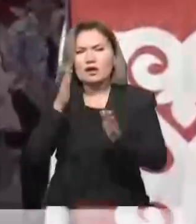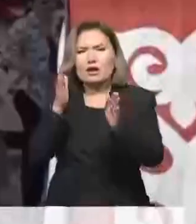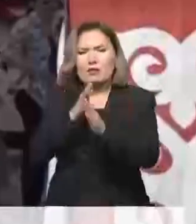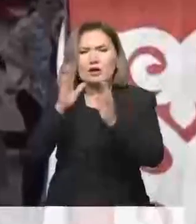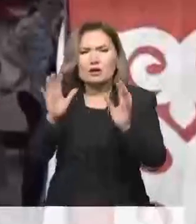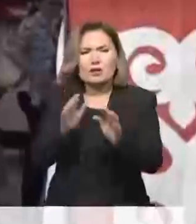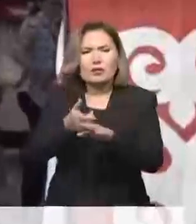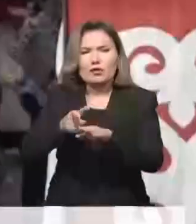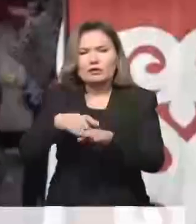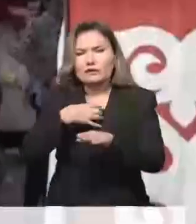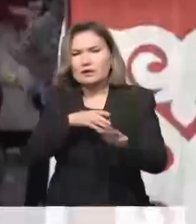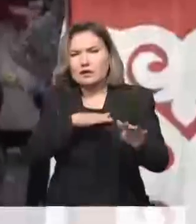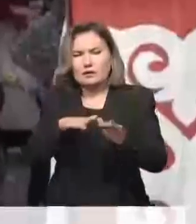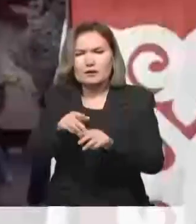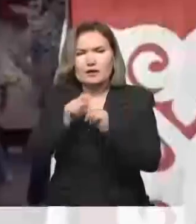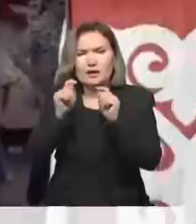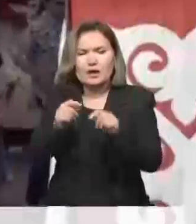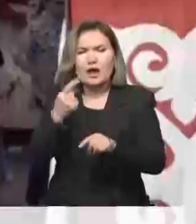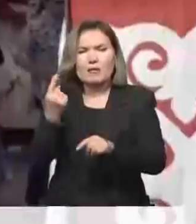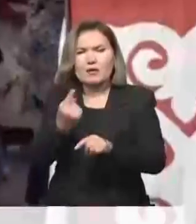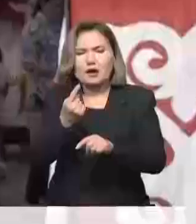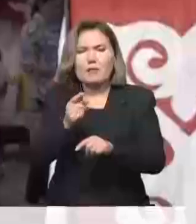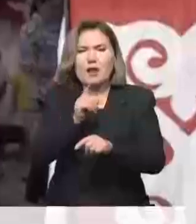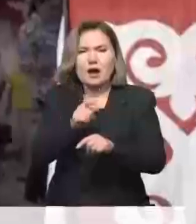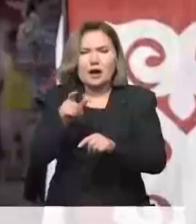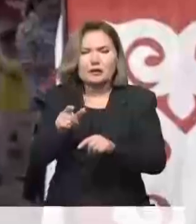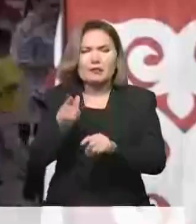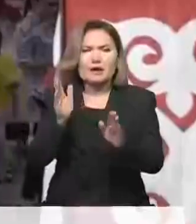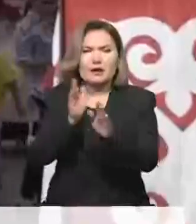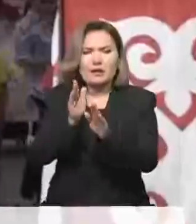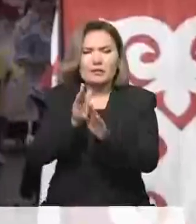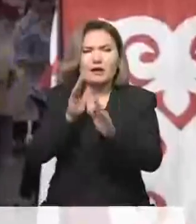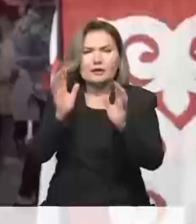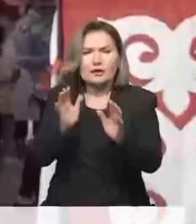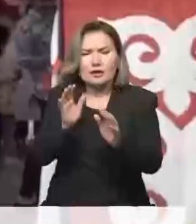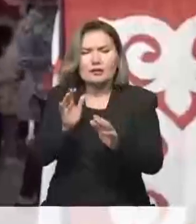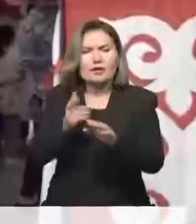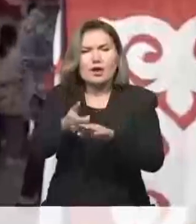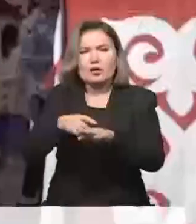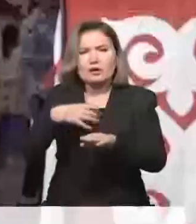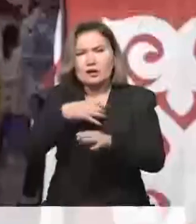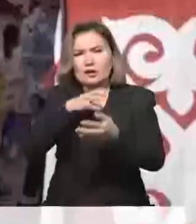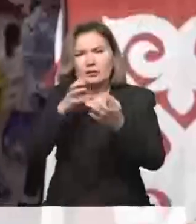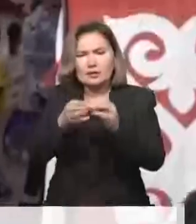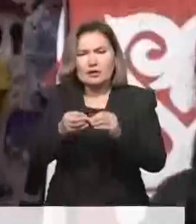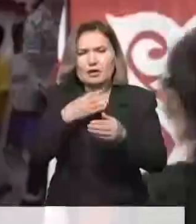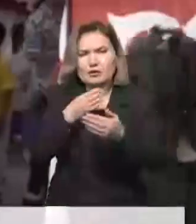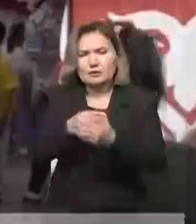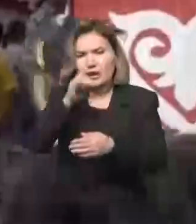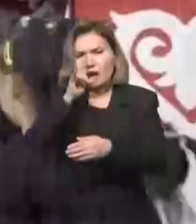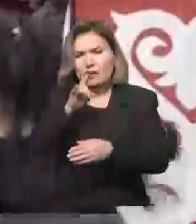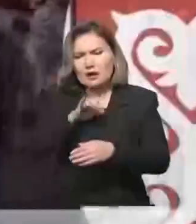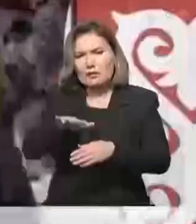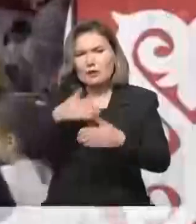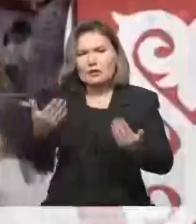өтілуі қажет деп ойлаймын. Ең бірінші бұл біздің адамдардың экологиялық сауаттылығын арттыруға қажет. Одан кейін өзіміздің осы